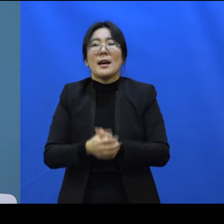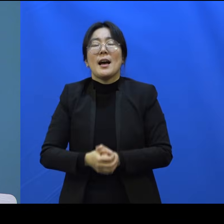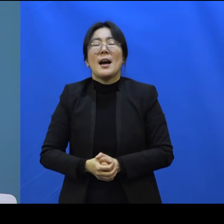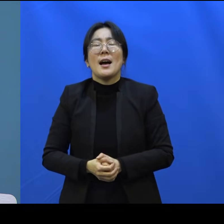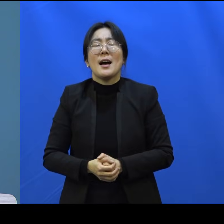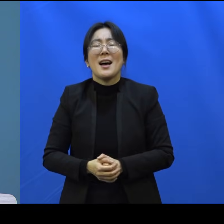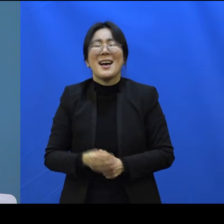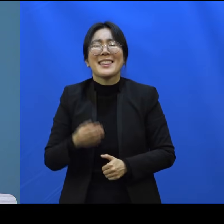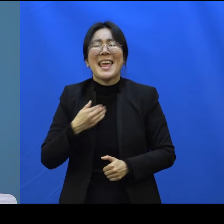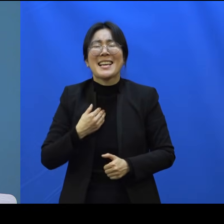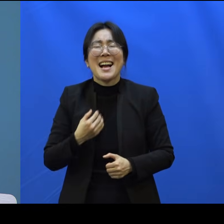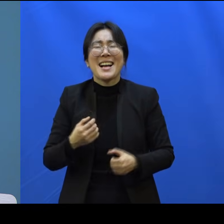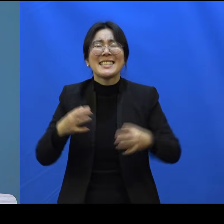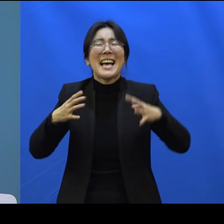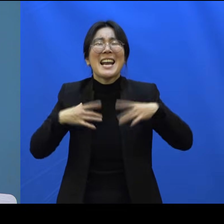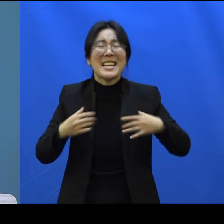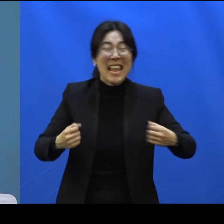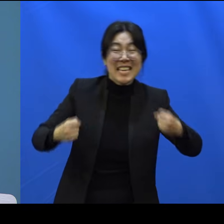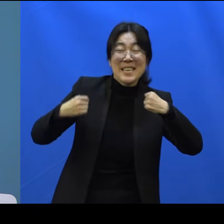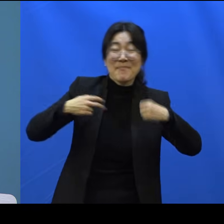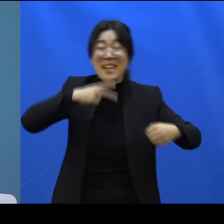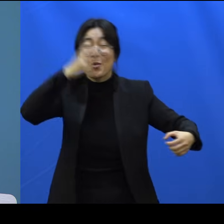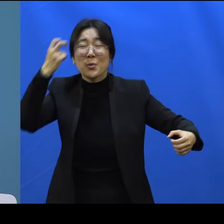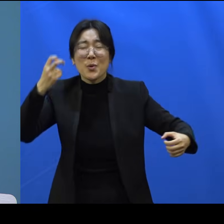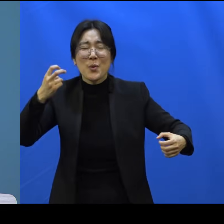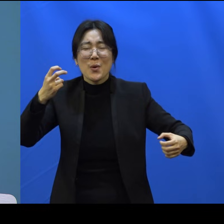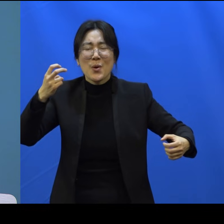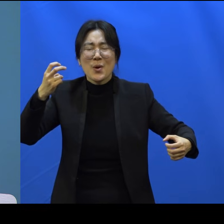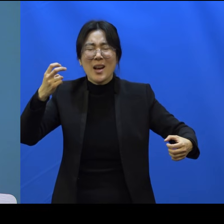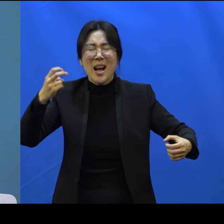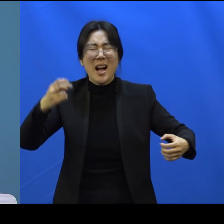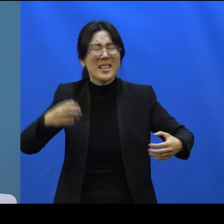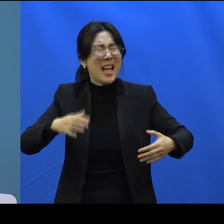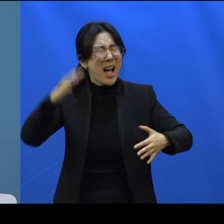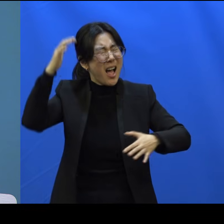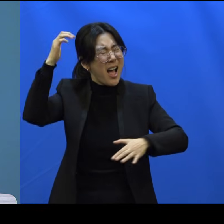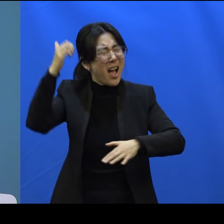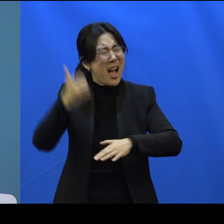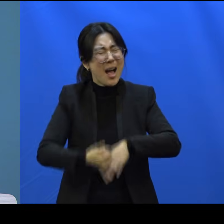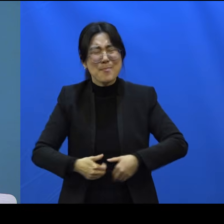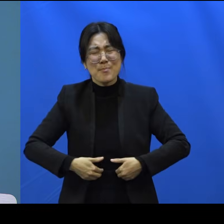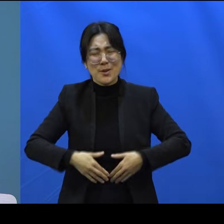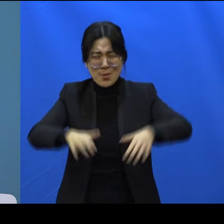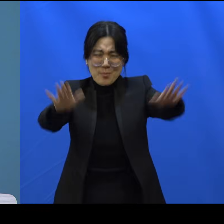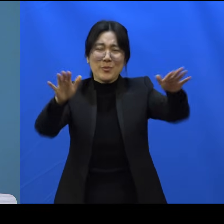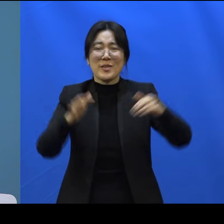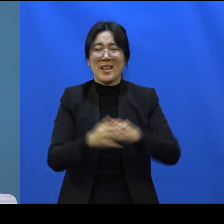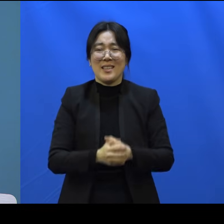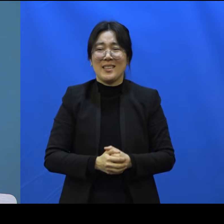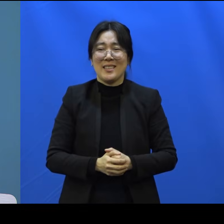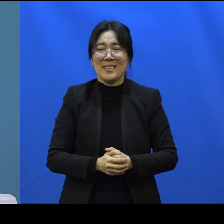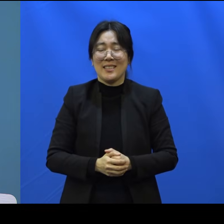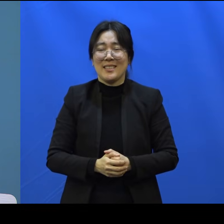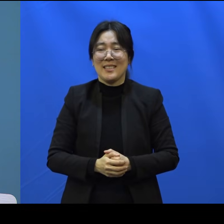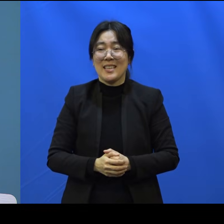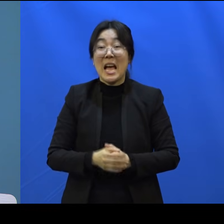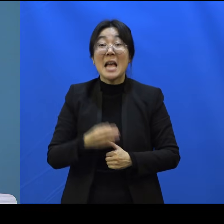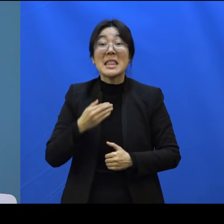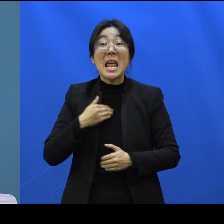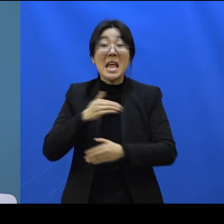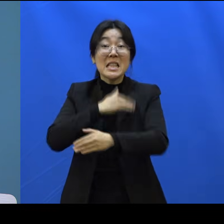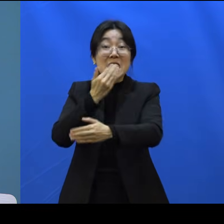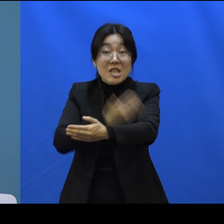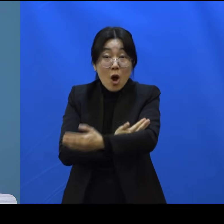없고, 힘줄 것도 없고, 자랑할 것도 없고, 그냥 정직한 거예요. 정직한 거. 그러니까 우리가 있는 그대로 정직하기만 하면